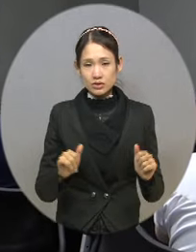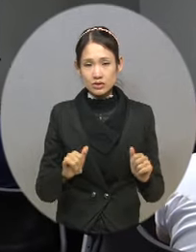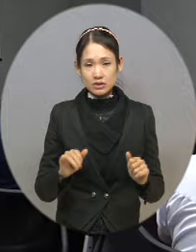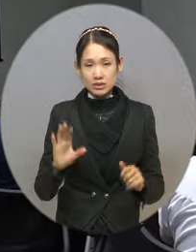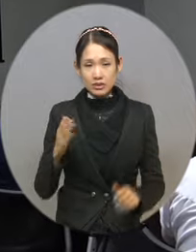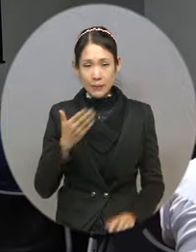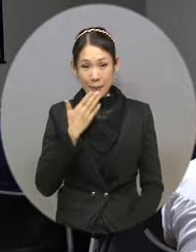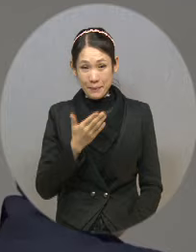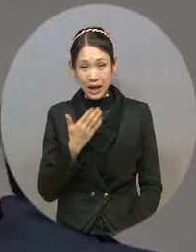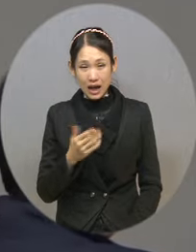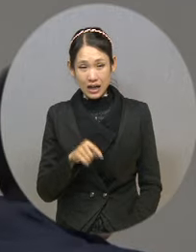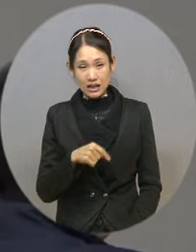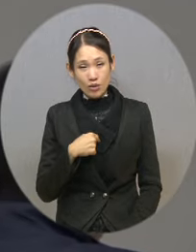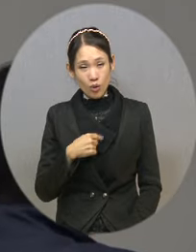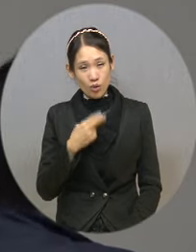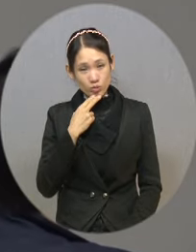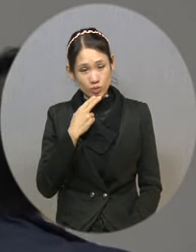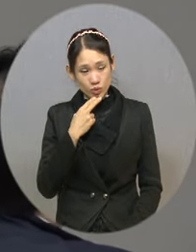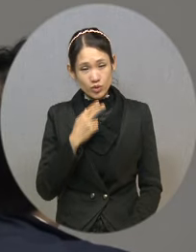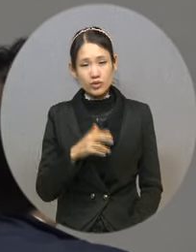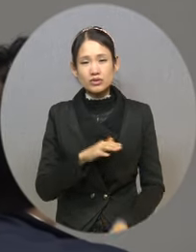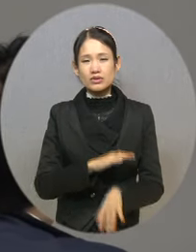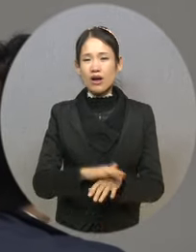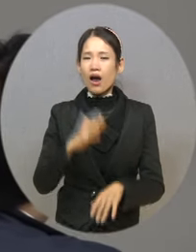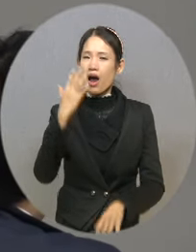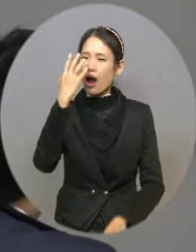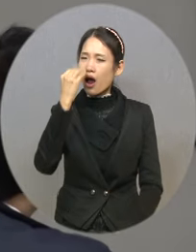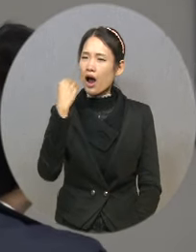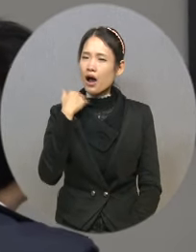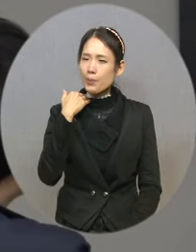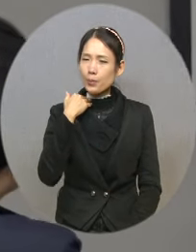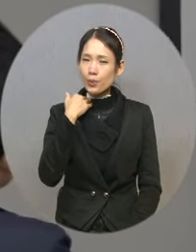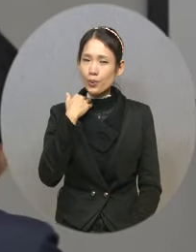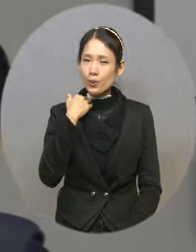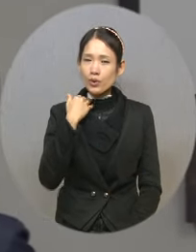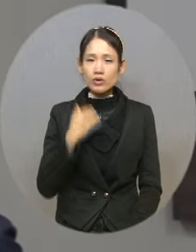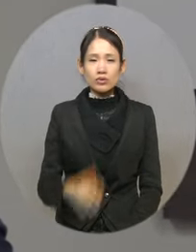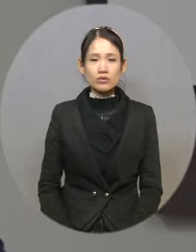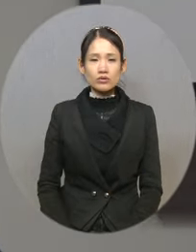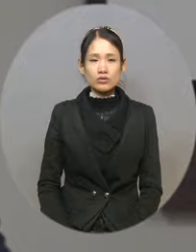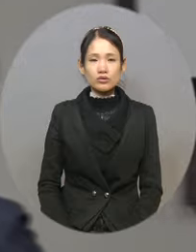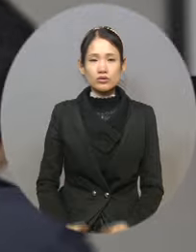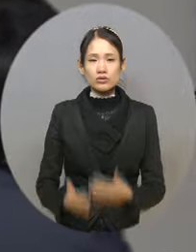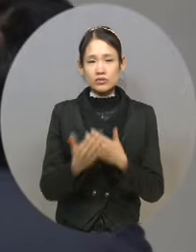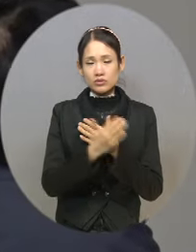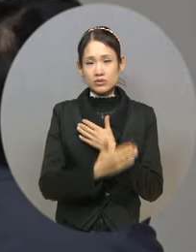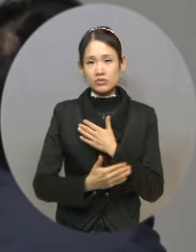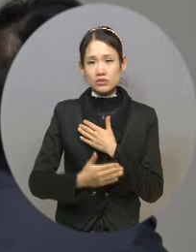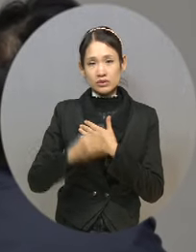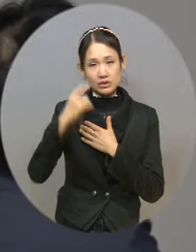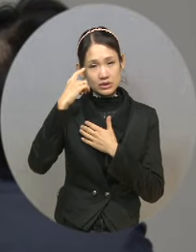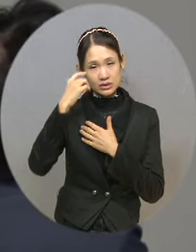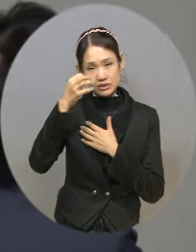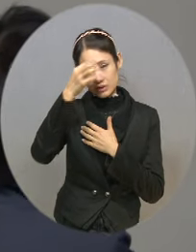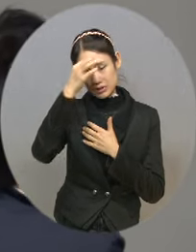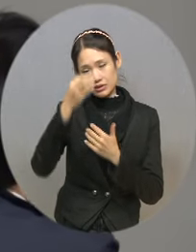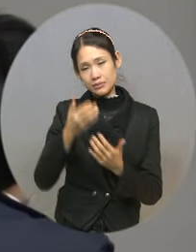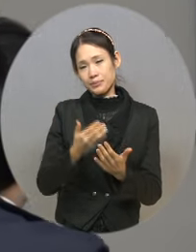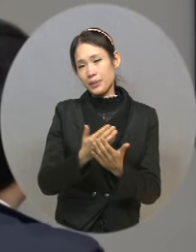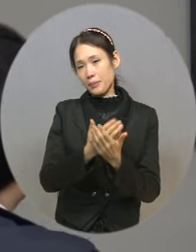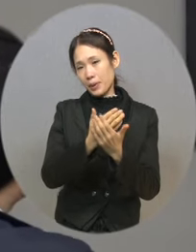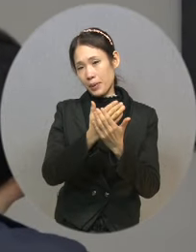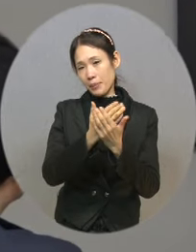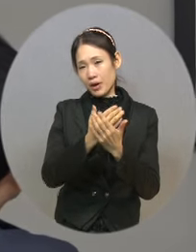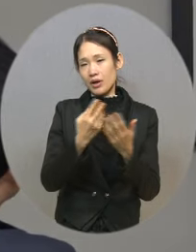사람이 있을까요? 사람이 잘 보이지 않으면 어떤 기능들이, 신체적 기능들이